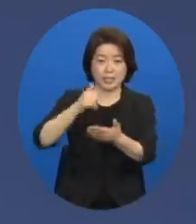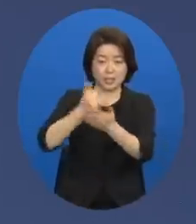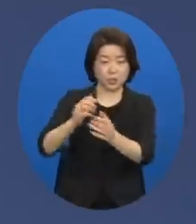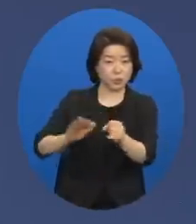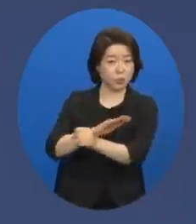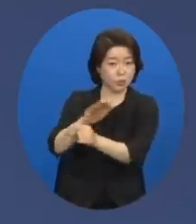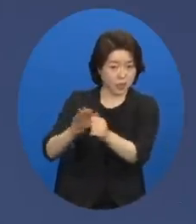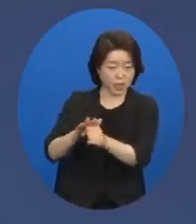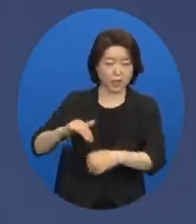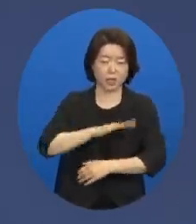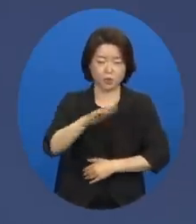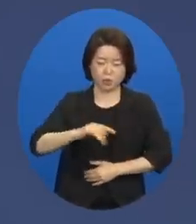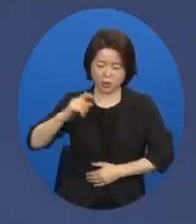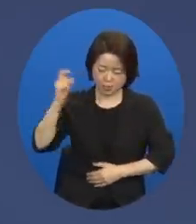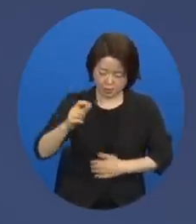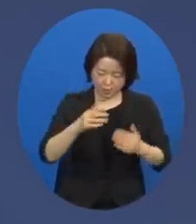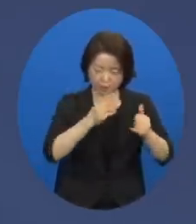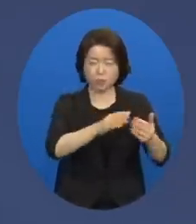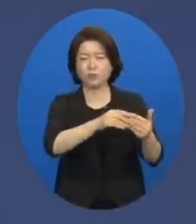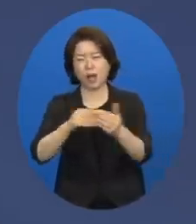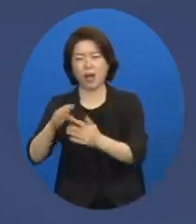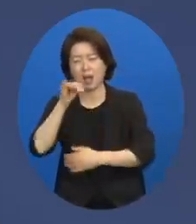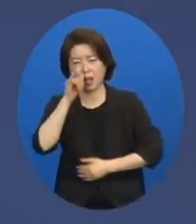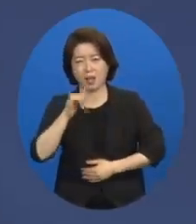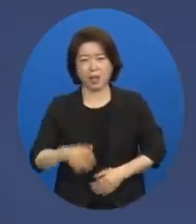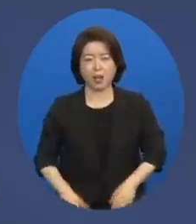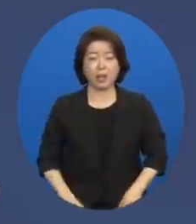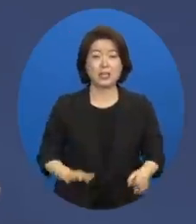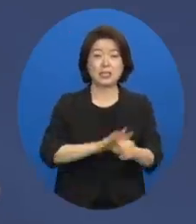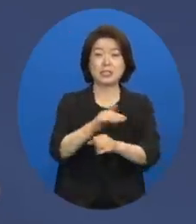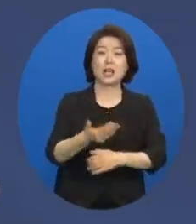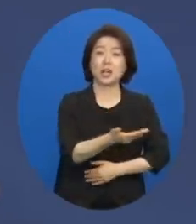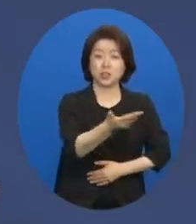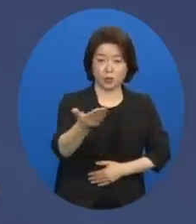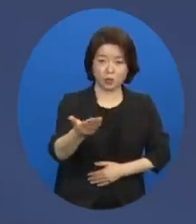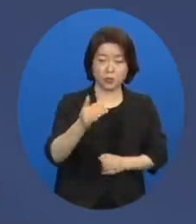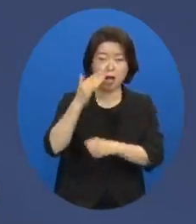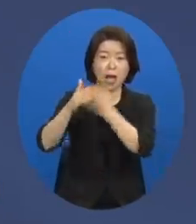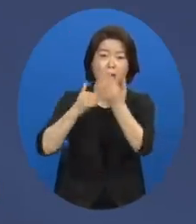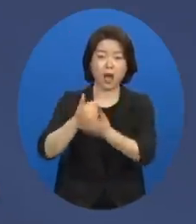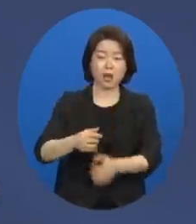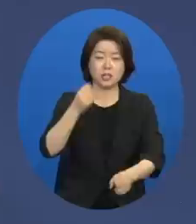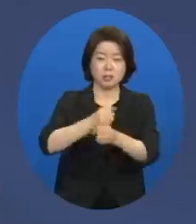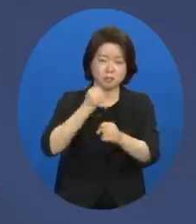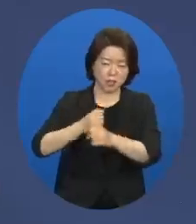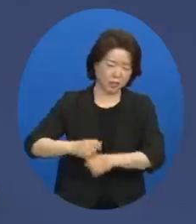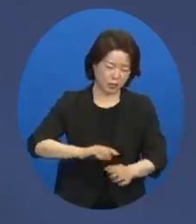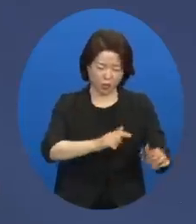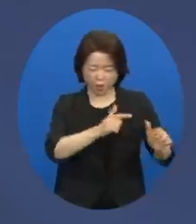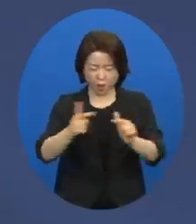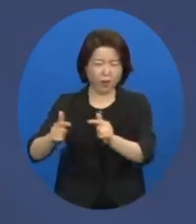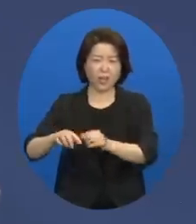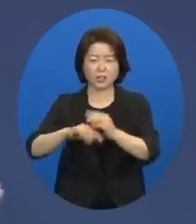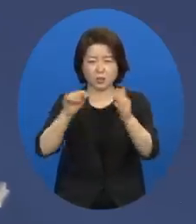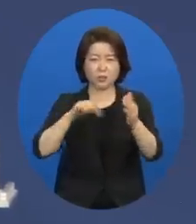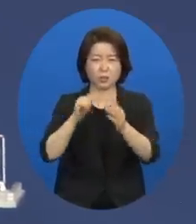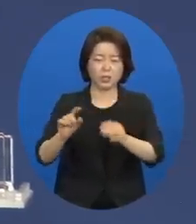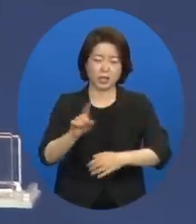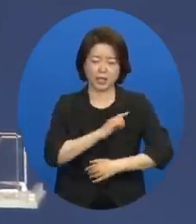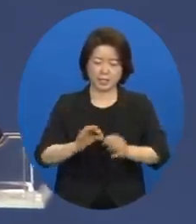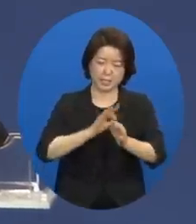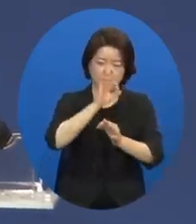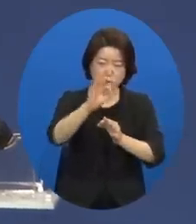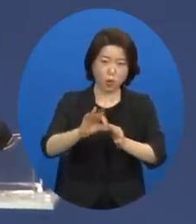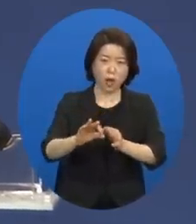사랑이 우리를 강권하시는도다. 사랑하는 여러분, 하나님이 지으신 모든 만물 가운데 가장 영원한 에너지를